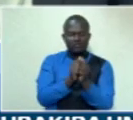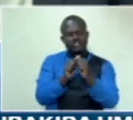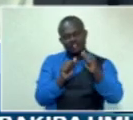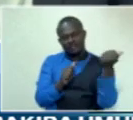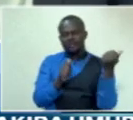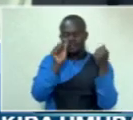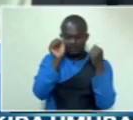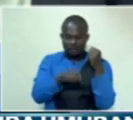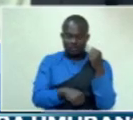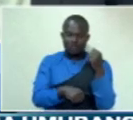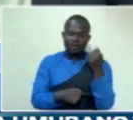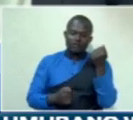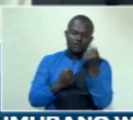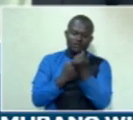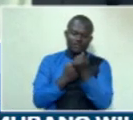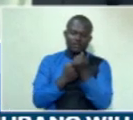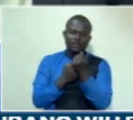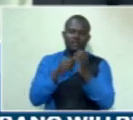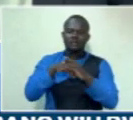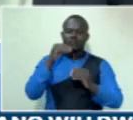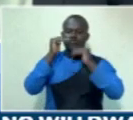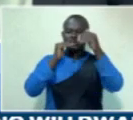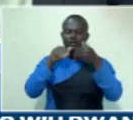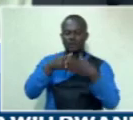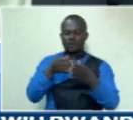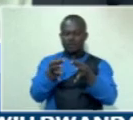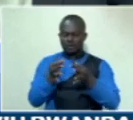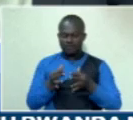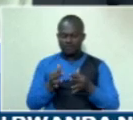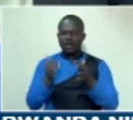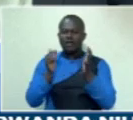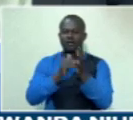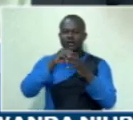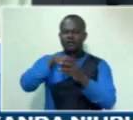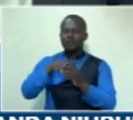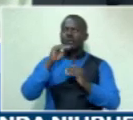gishobora kugifasha, ari mu rwego rw'imari, ari mu rwego